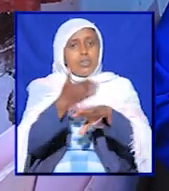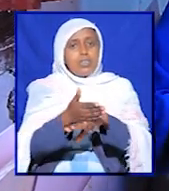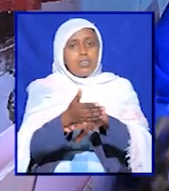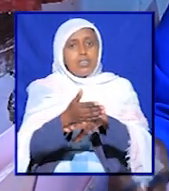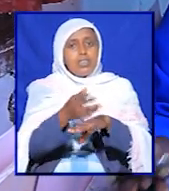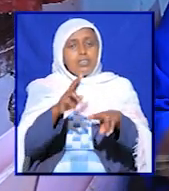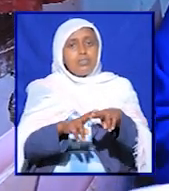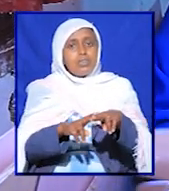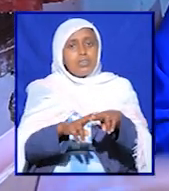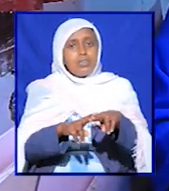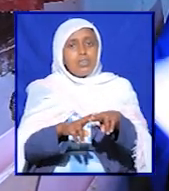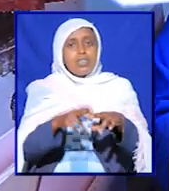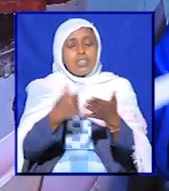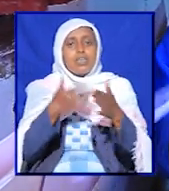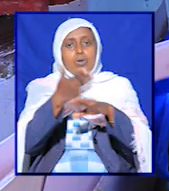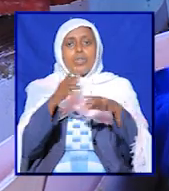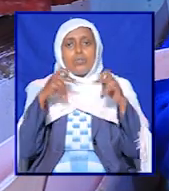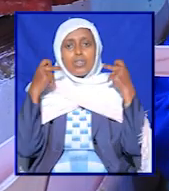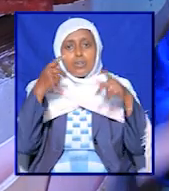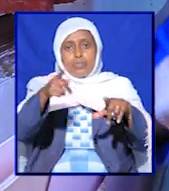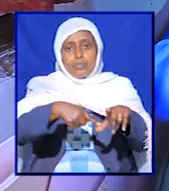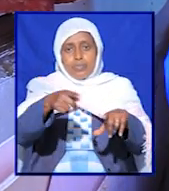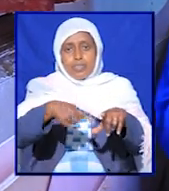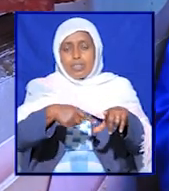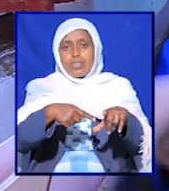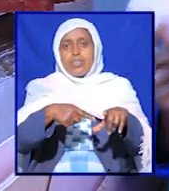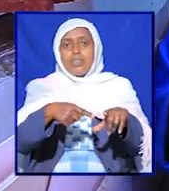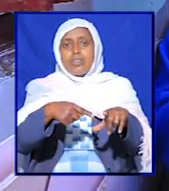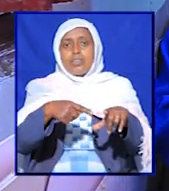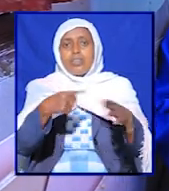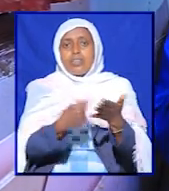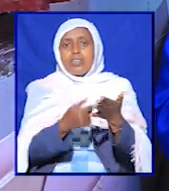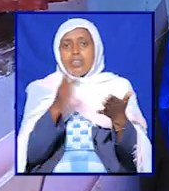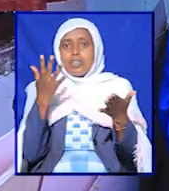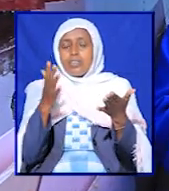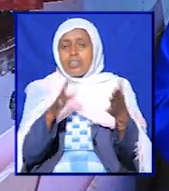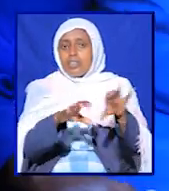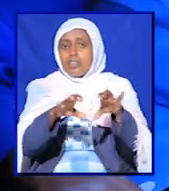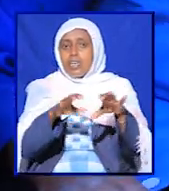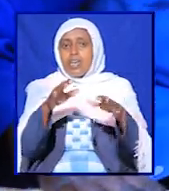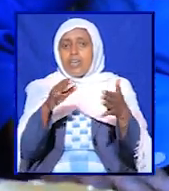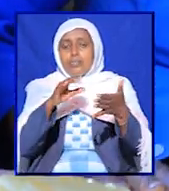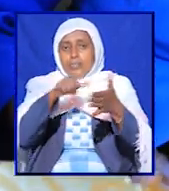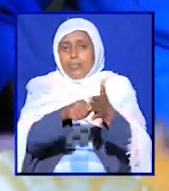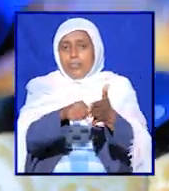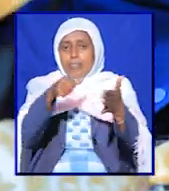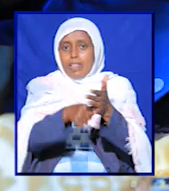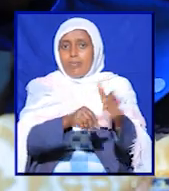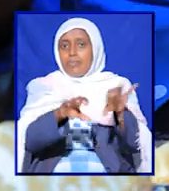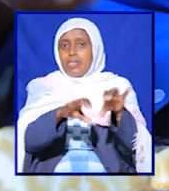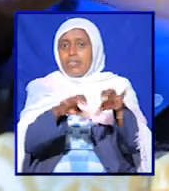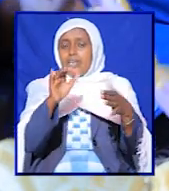አወጣላቸዋለሁ። ይቀጥል። ይሄ ደግሞ የዲያቆናት ማስመሪያ ነው። ለክቡሎ ዝሮ የሚሆን ማለት ነው። ይሄ እንደዚህ አድርጌ በማስትሽ ይሄን እዚህ ጋር